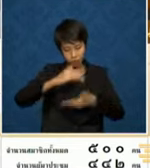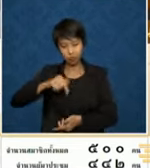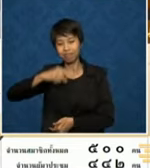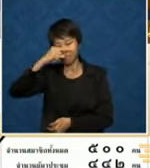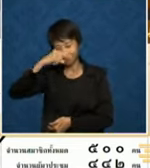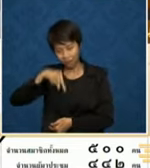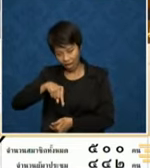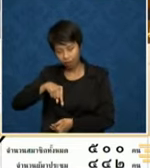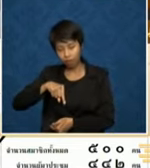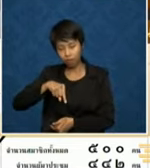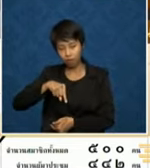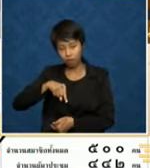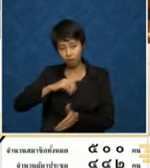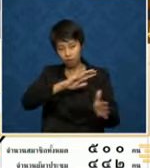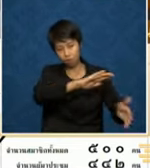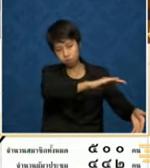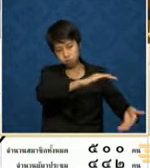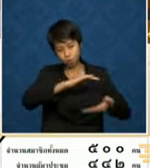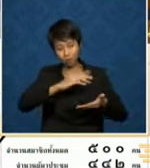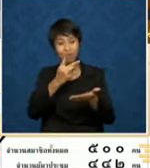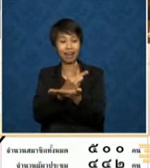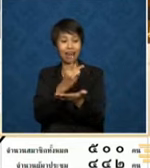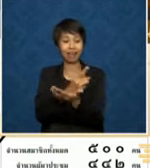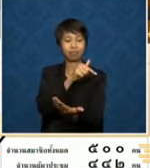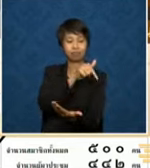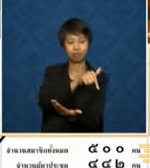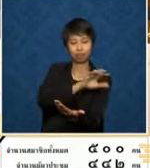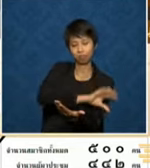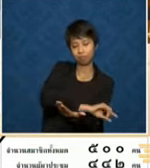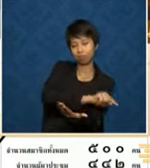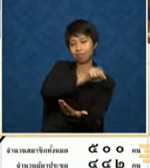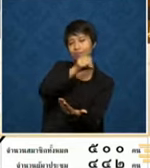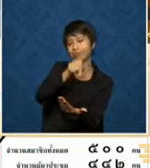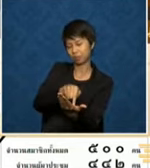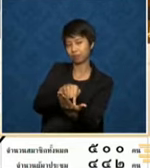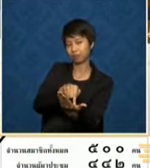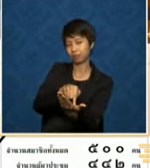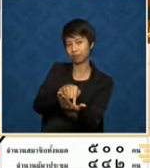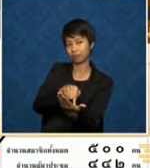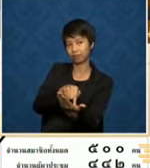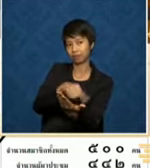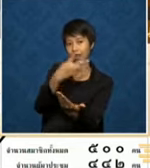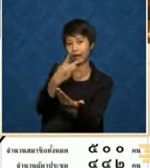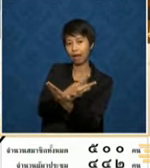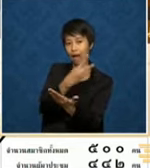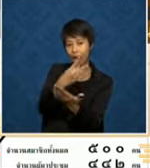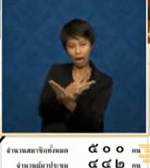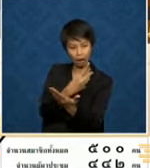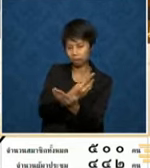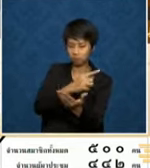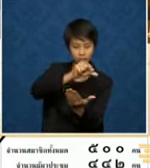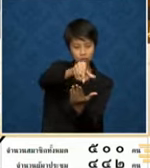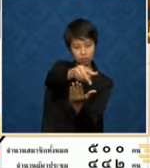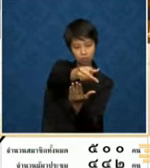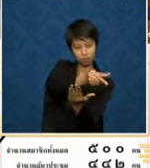ทรานสิตผ่านด่านสิงขรด่านเจดีย์3องค์ด่านหลายๆด่